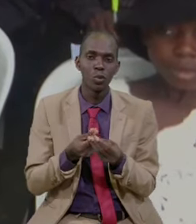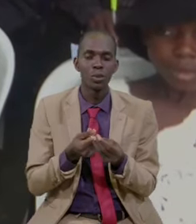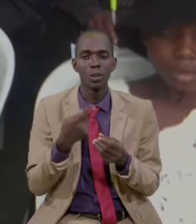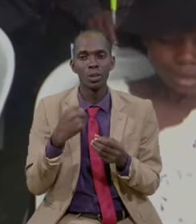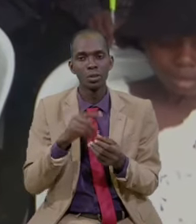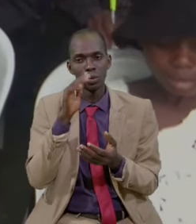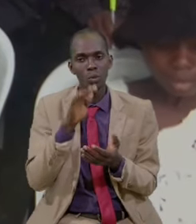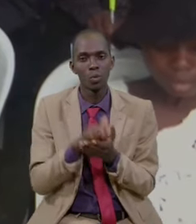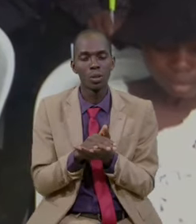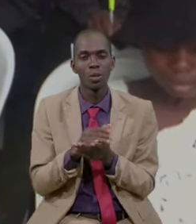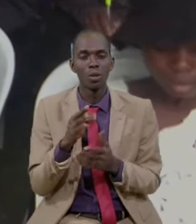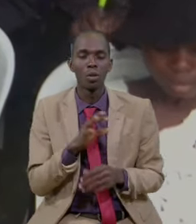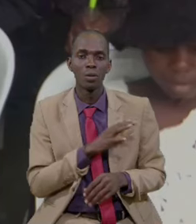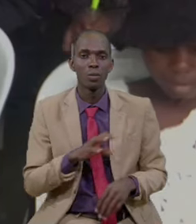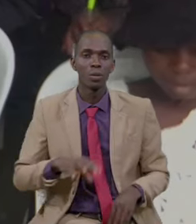l'épouse de Christ